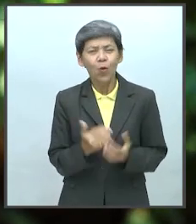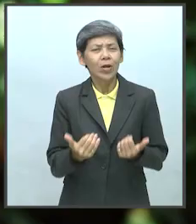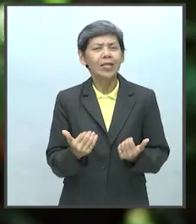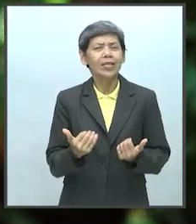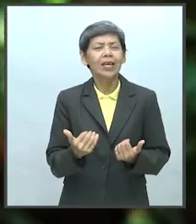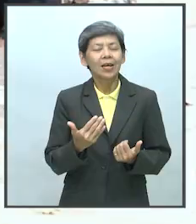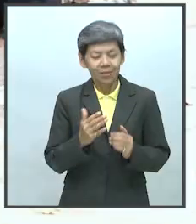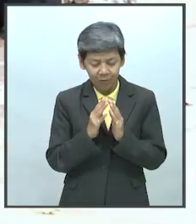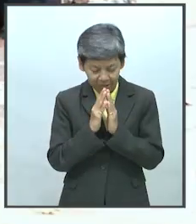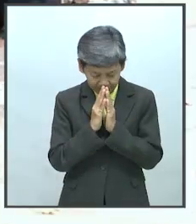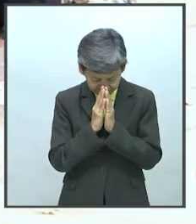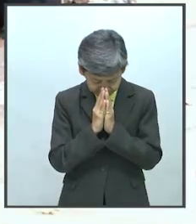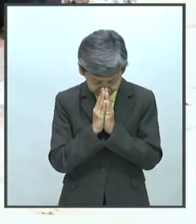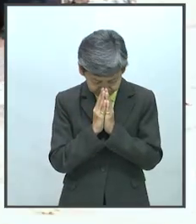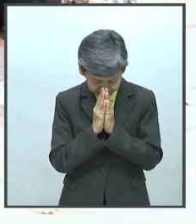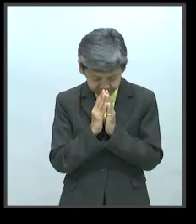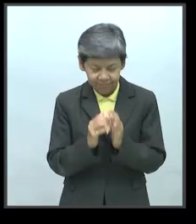วัสดีค่ะ